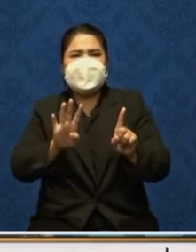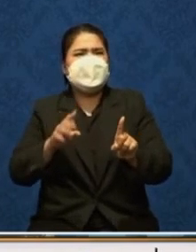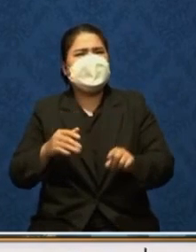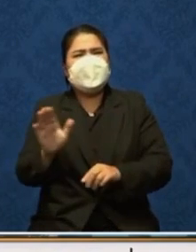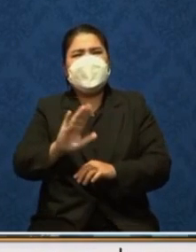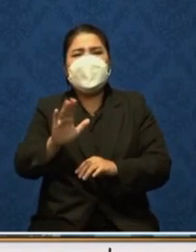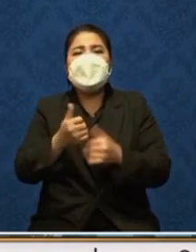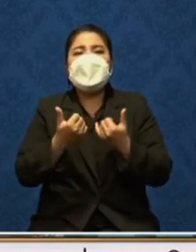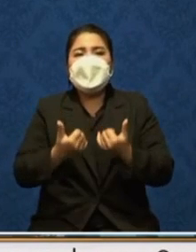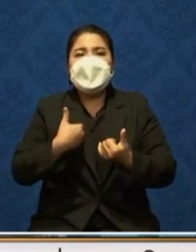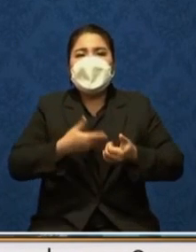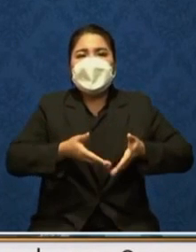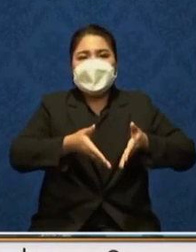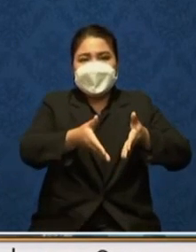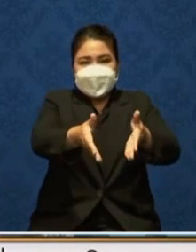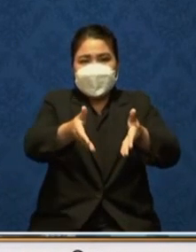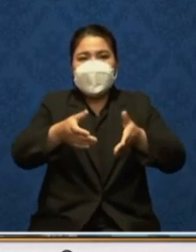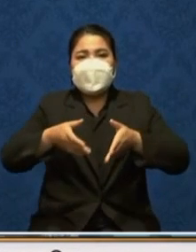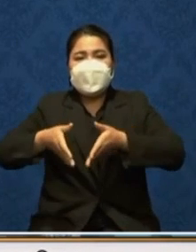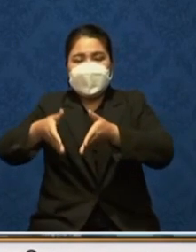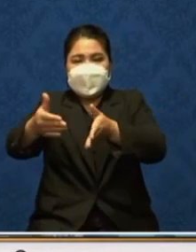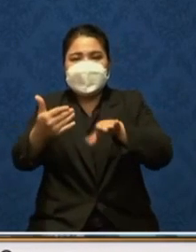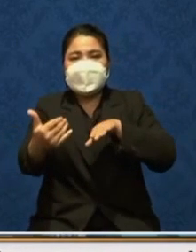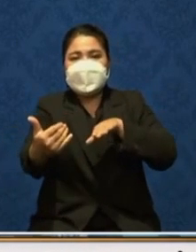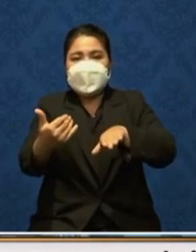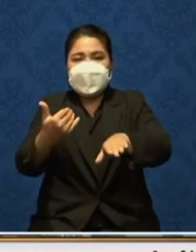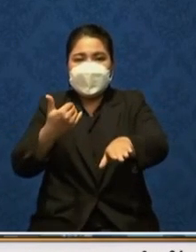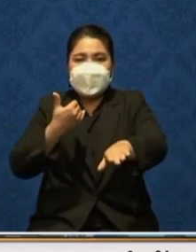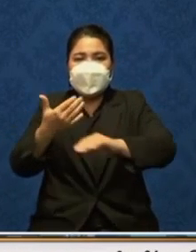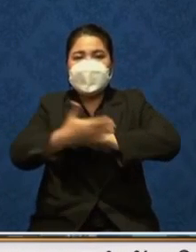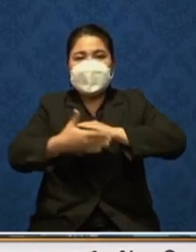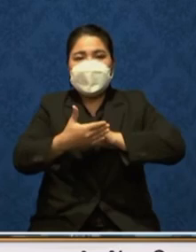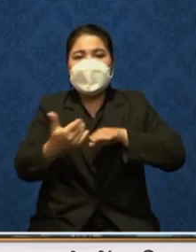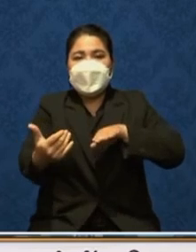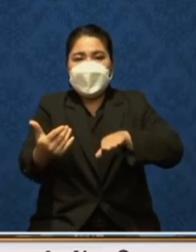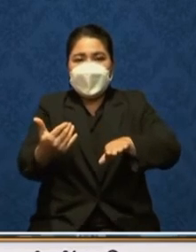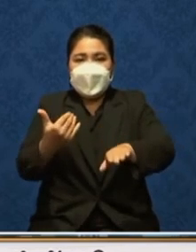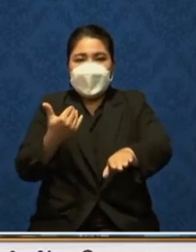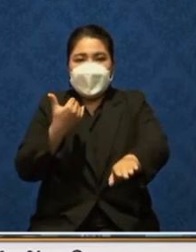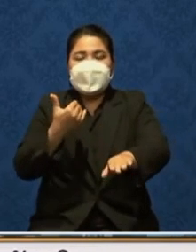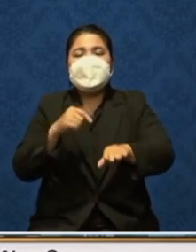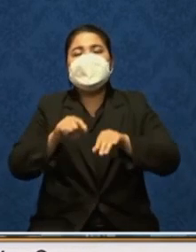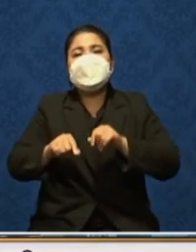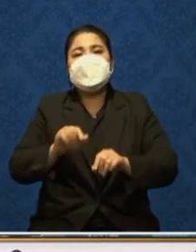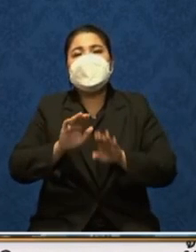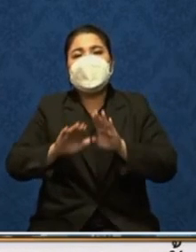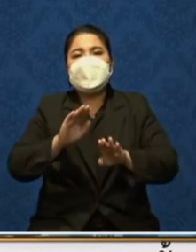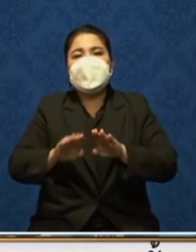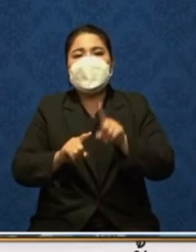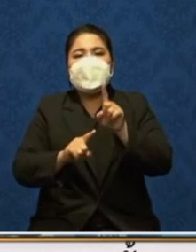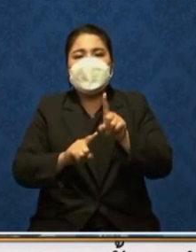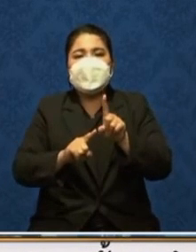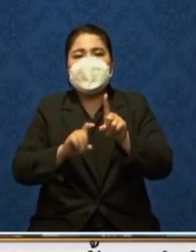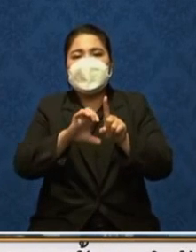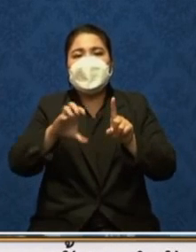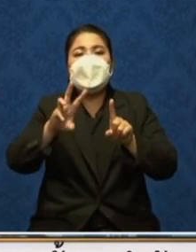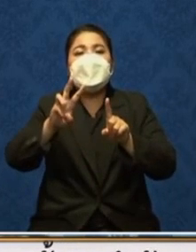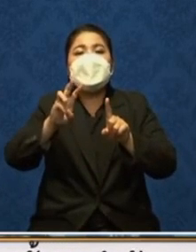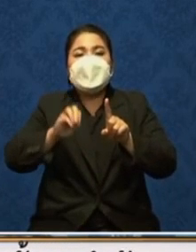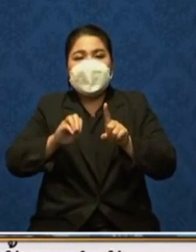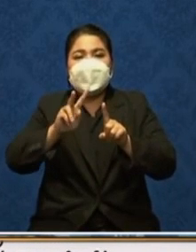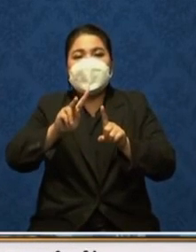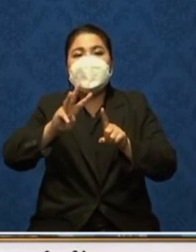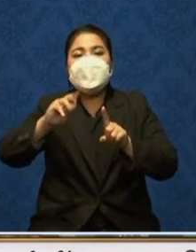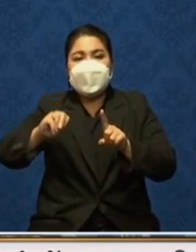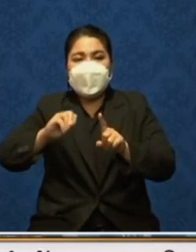ก็คเป็ 2 ทางวิงส่วนกัได้แล้ด้วยมตรเกศทเราใช้ มนทำได้เร็ถึ 160 กิลเมตตชื่อโมงอยากได้รถไฟ